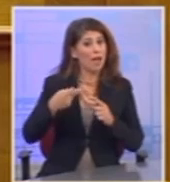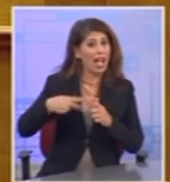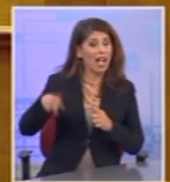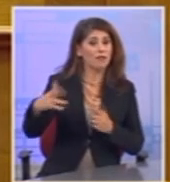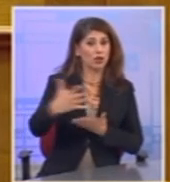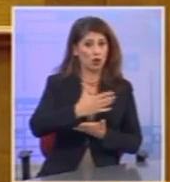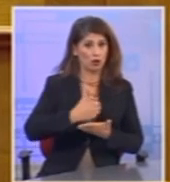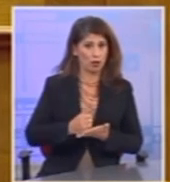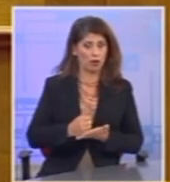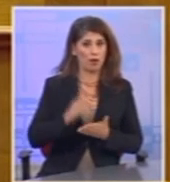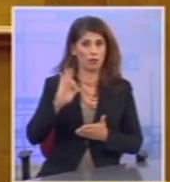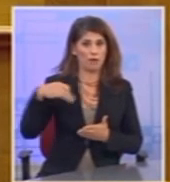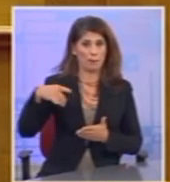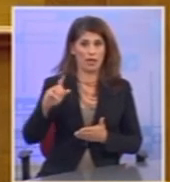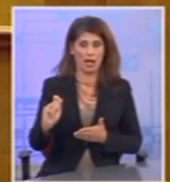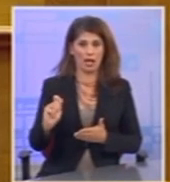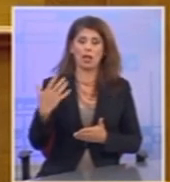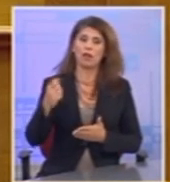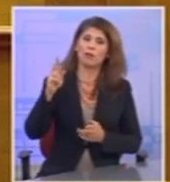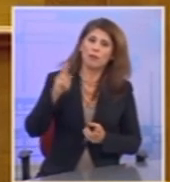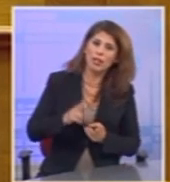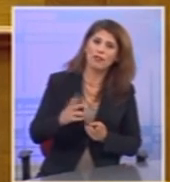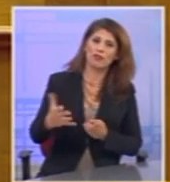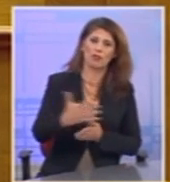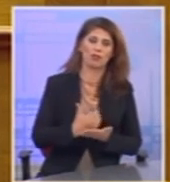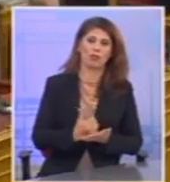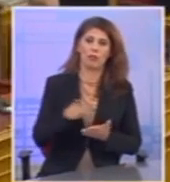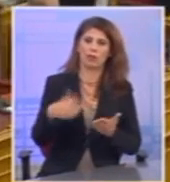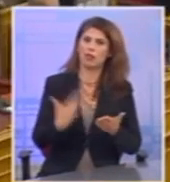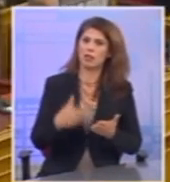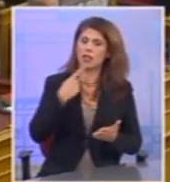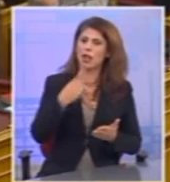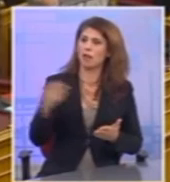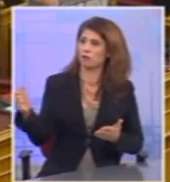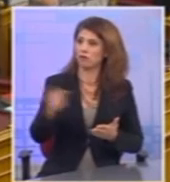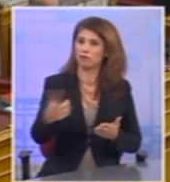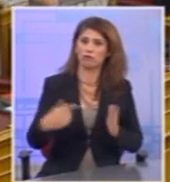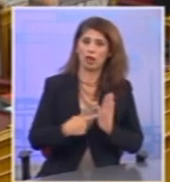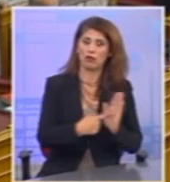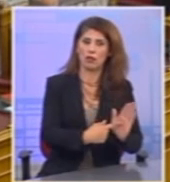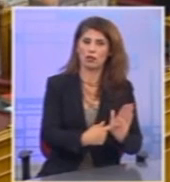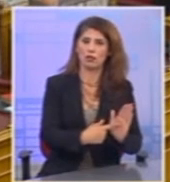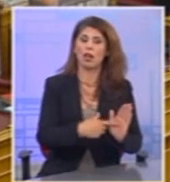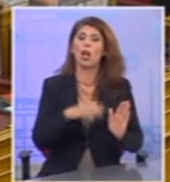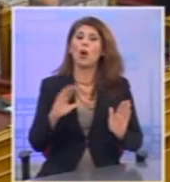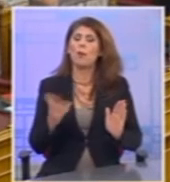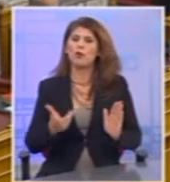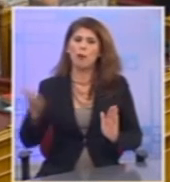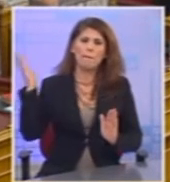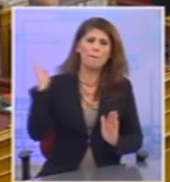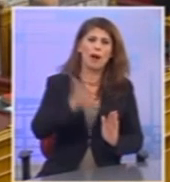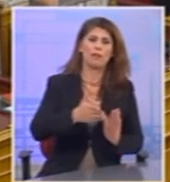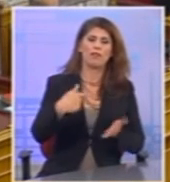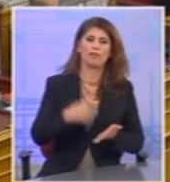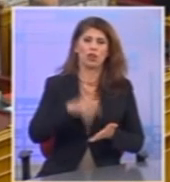των εσόδων από το ΦΠΑ, έχουμε μείωση, λένε τα στοιχεία που εσείς παρουσιάζετε. Πώς λοιπόν χτυπάτε τη